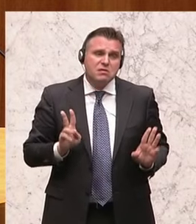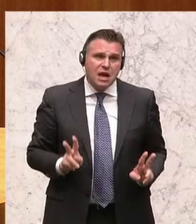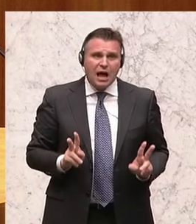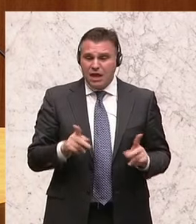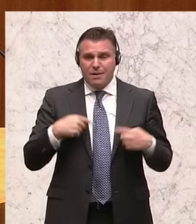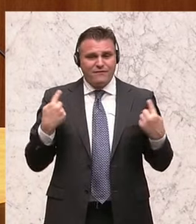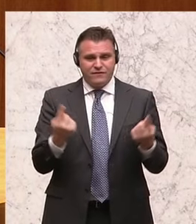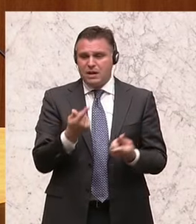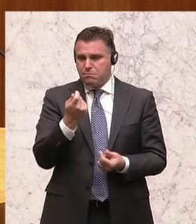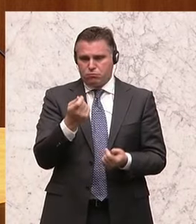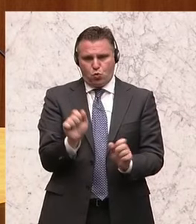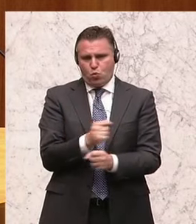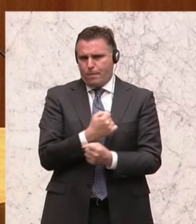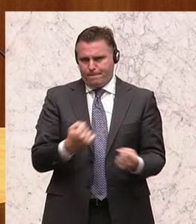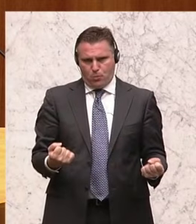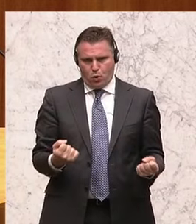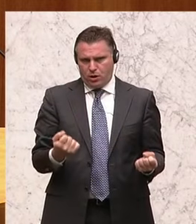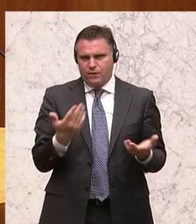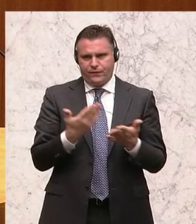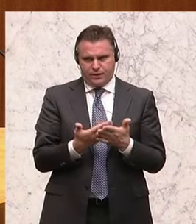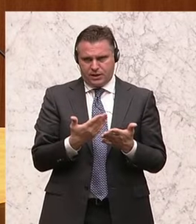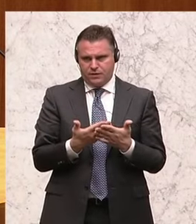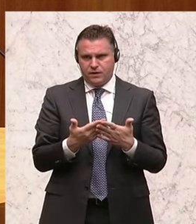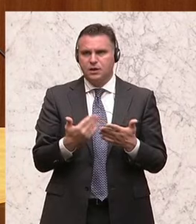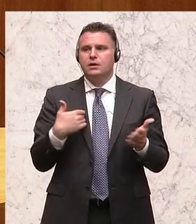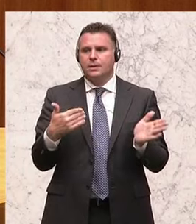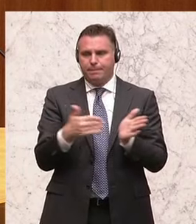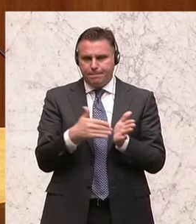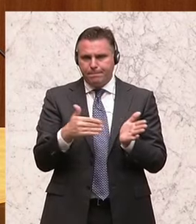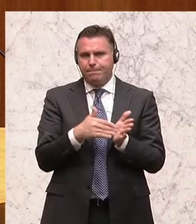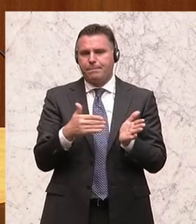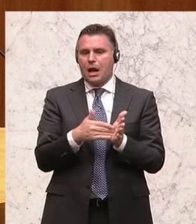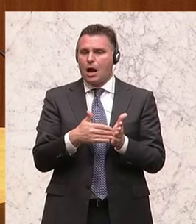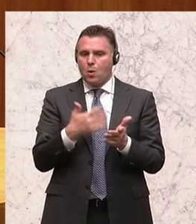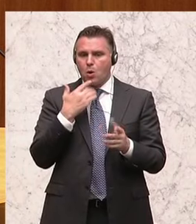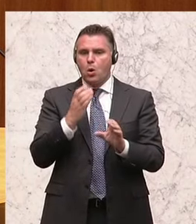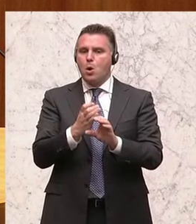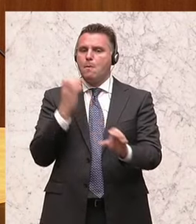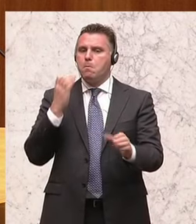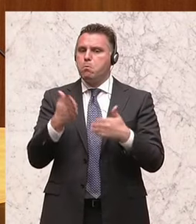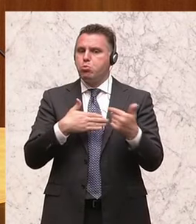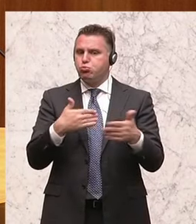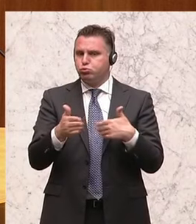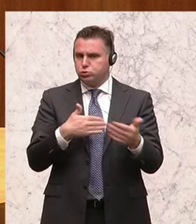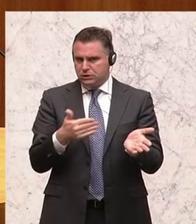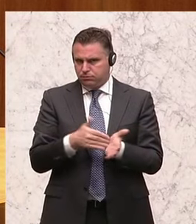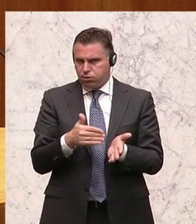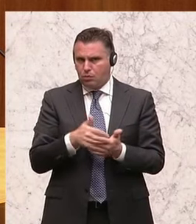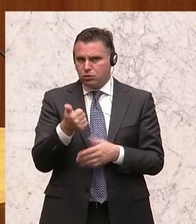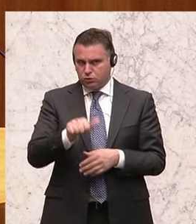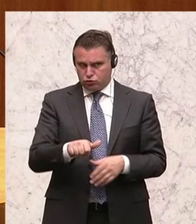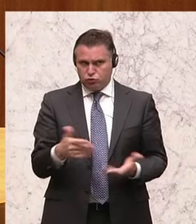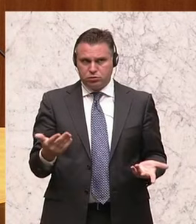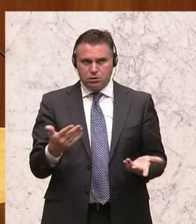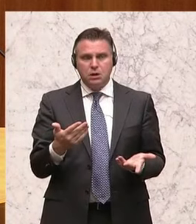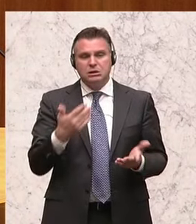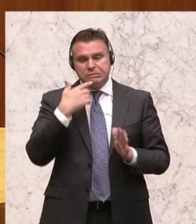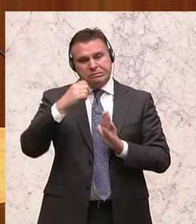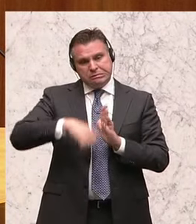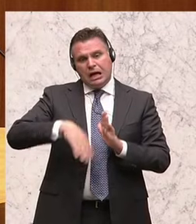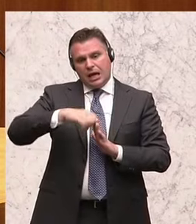uns wahrscheinlich nicht leisten können. Wir brauchen dann auch immer wieder Autobusse. Ja, und bei den Autobussen wissen wir, die haben